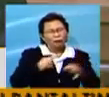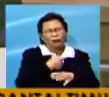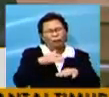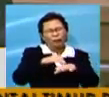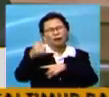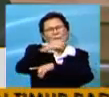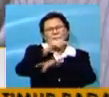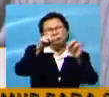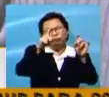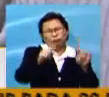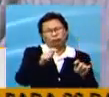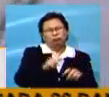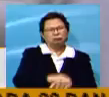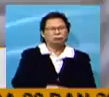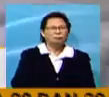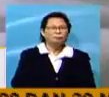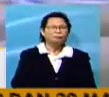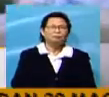pada hari Sabtu.